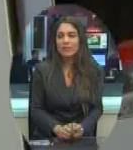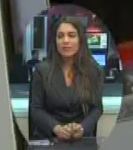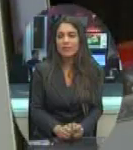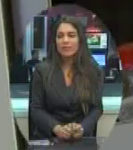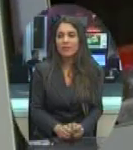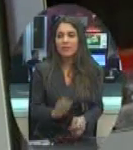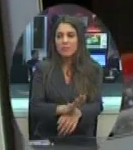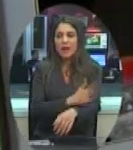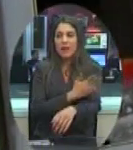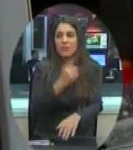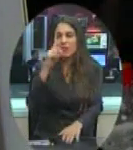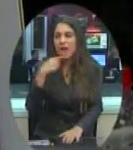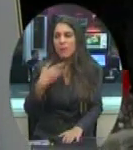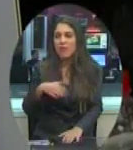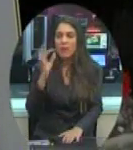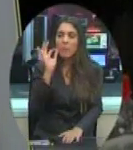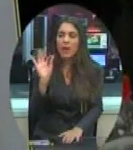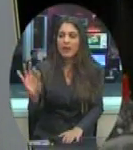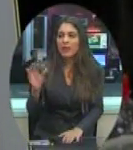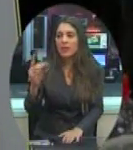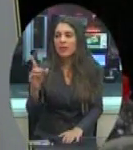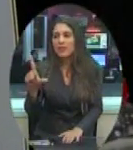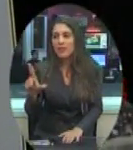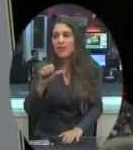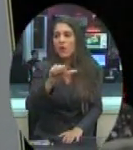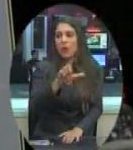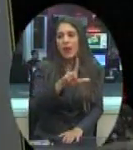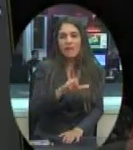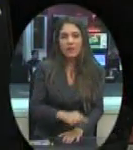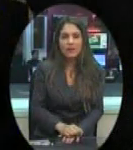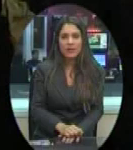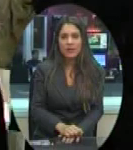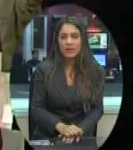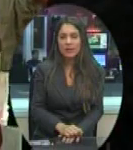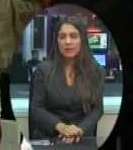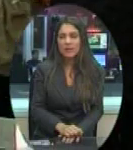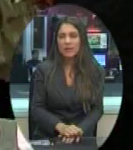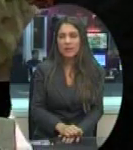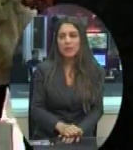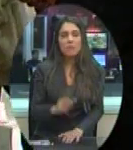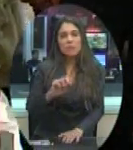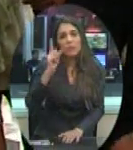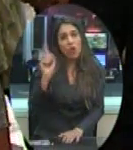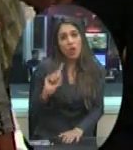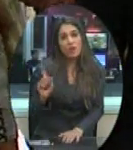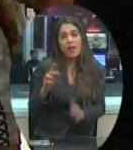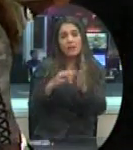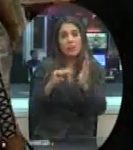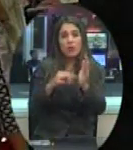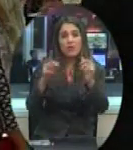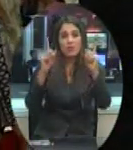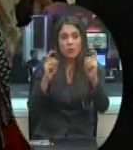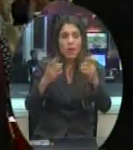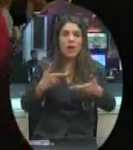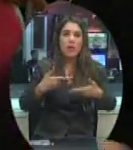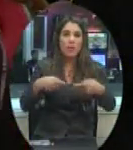אבא ובת, דוד לוי ואורלי לוי אבקסיס, שדרך אגב, מי שלא יודע, התמונה צולמה ביום שהיא קיבלה תואר של